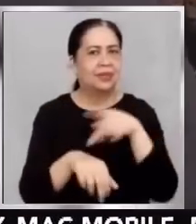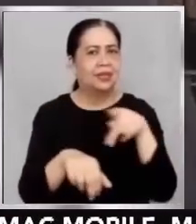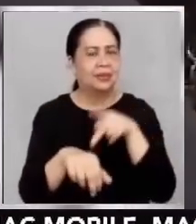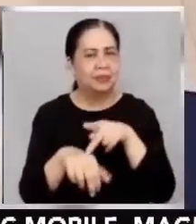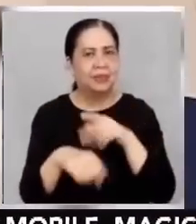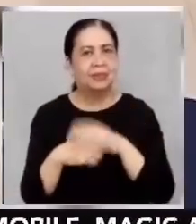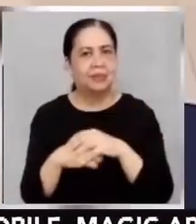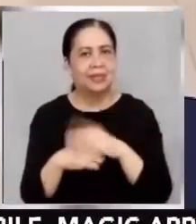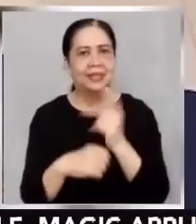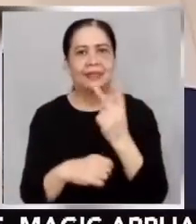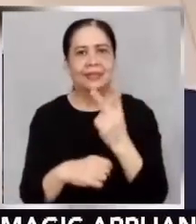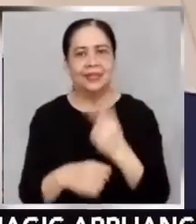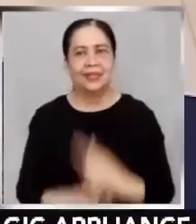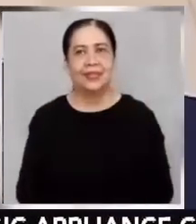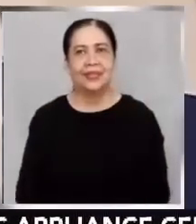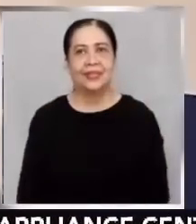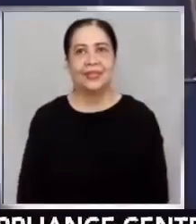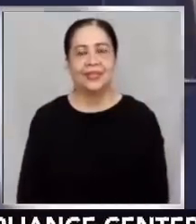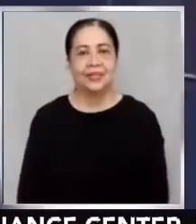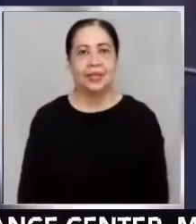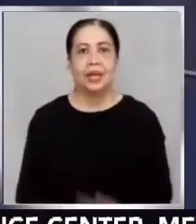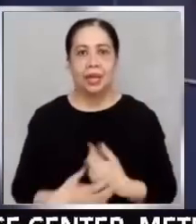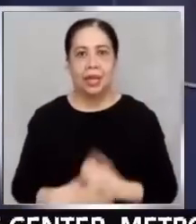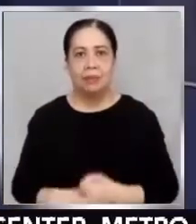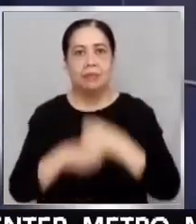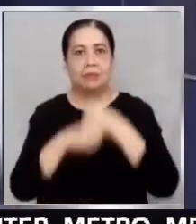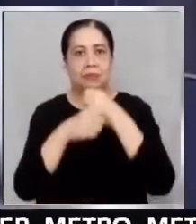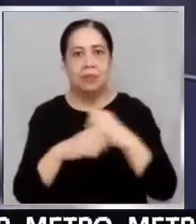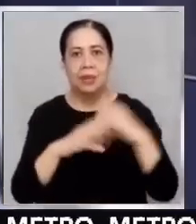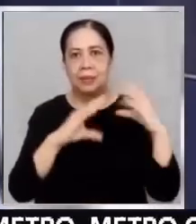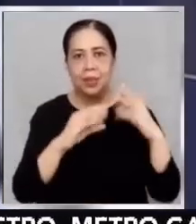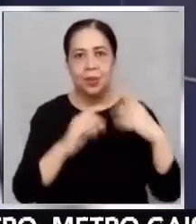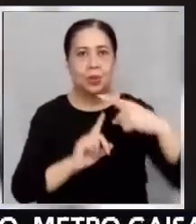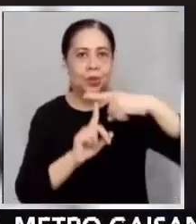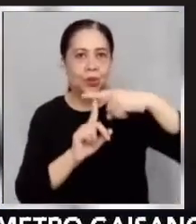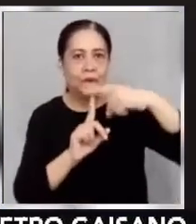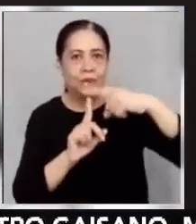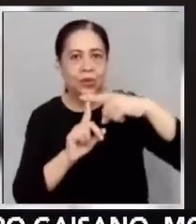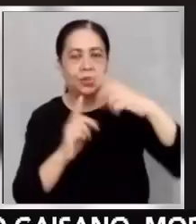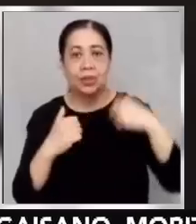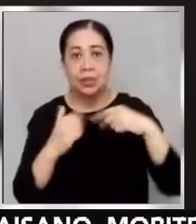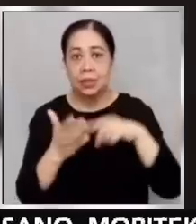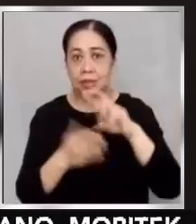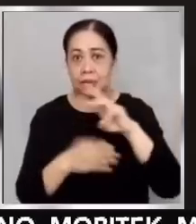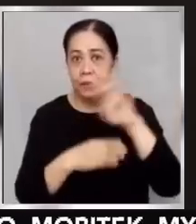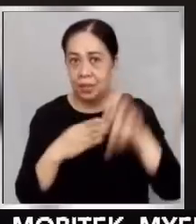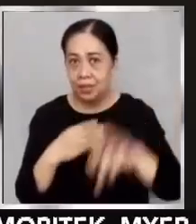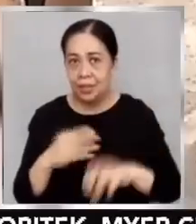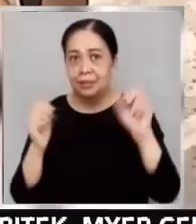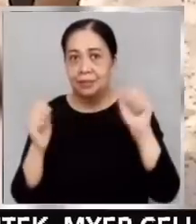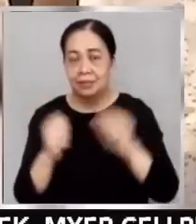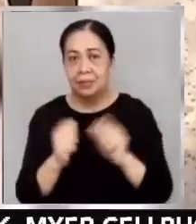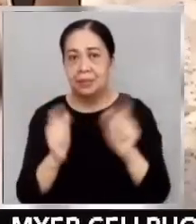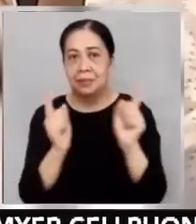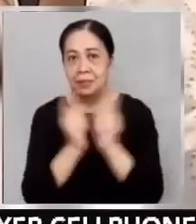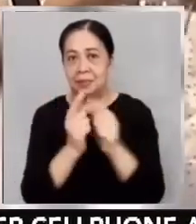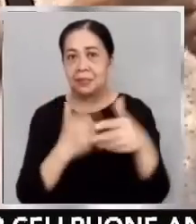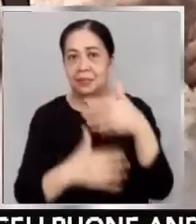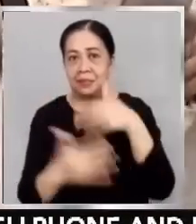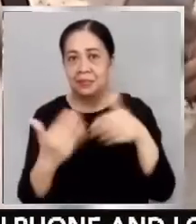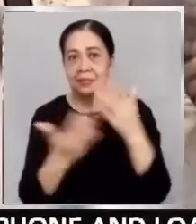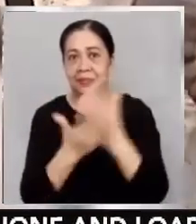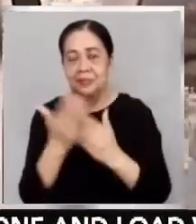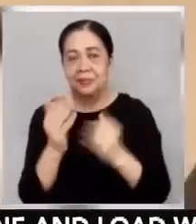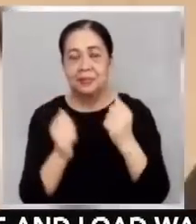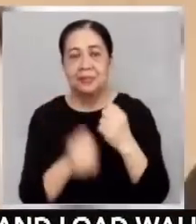Philippine television. May Voltes 5 pillows at shirts. At this weekend, pwede nyo pang makabonding ang ilan sa cast at production team